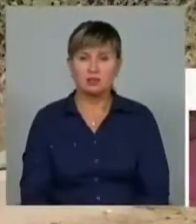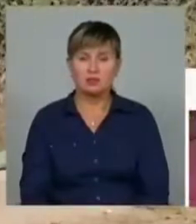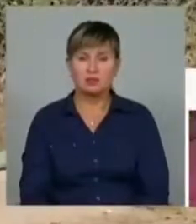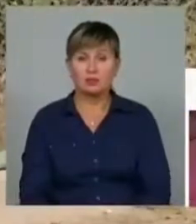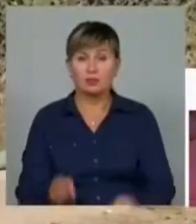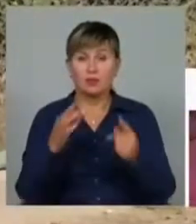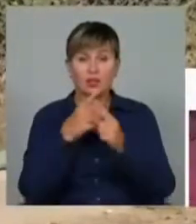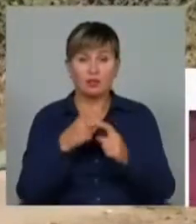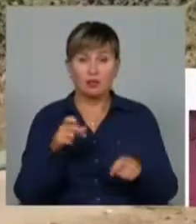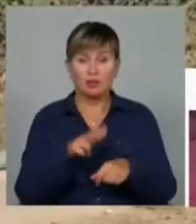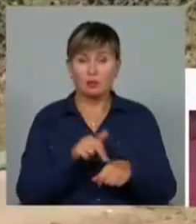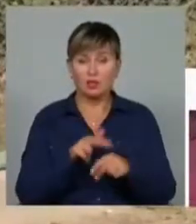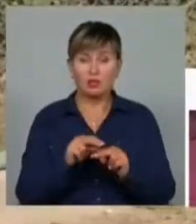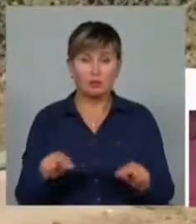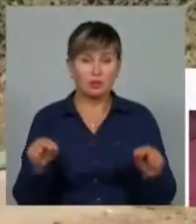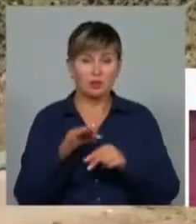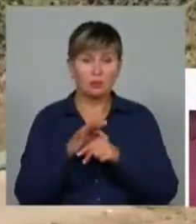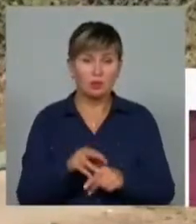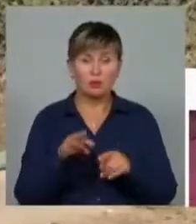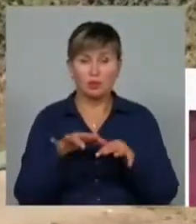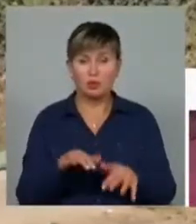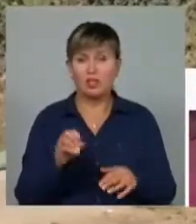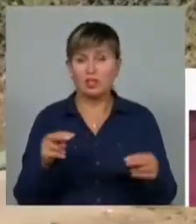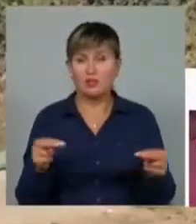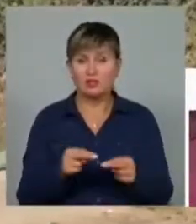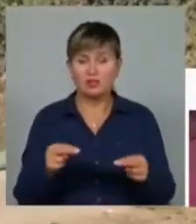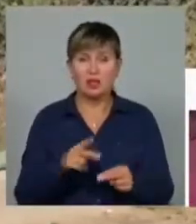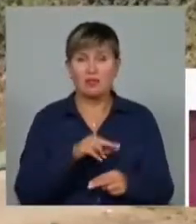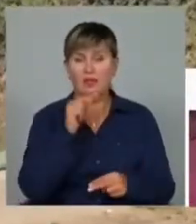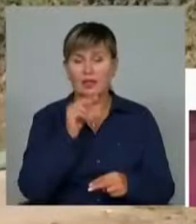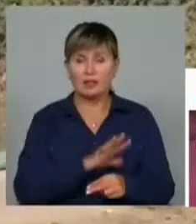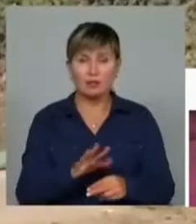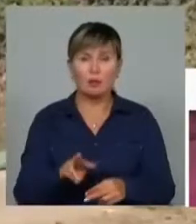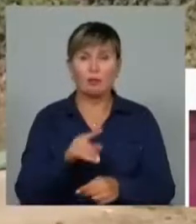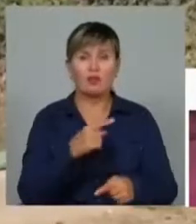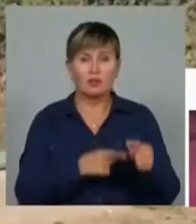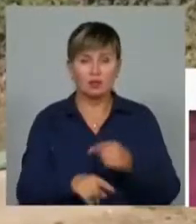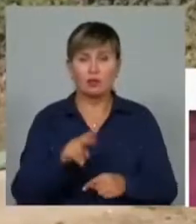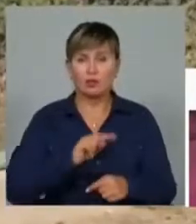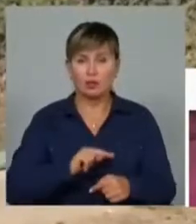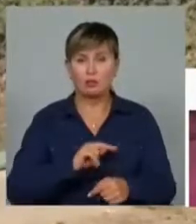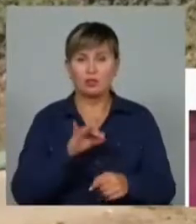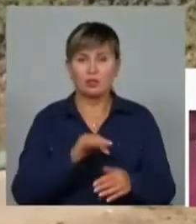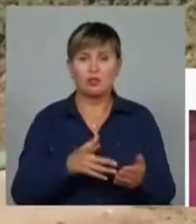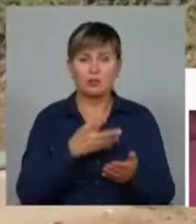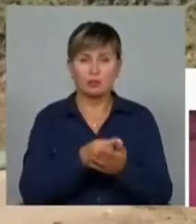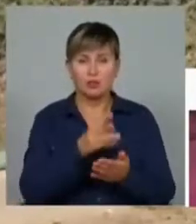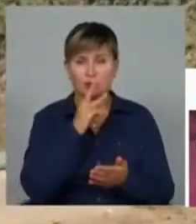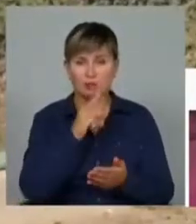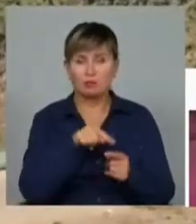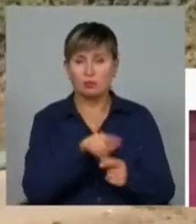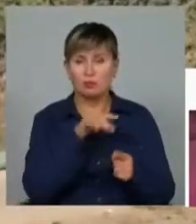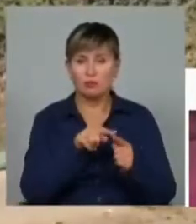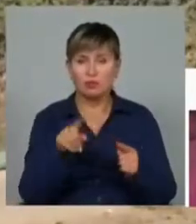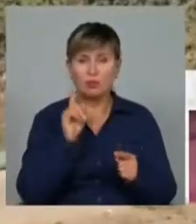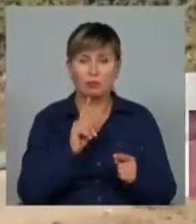По информации полиции, педагог проходит по делу как свидетель. Она невиновна. Мы вернули ее на работу и выплатили зарплату за тот период,